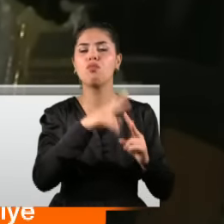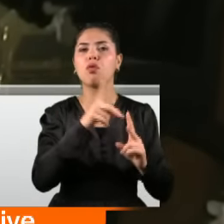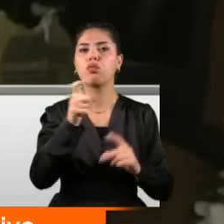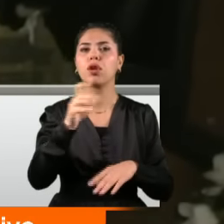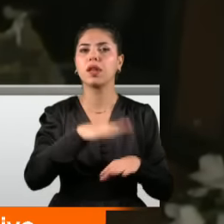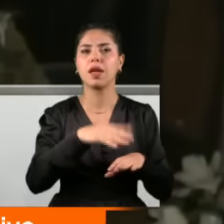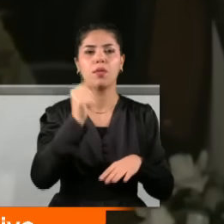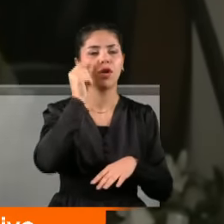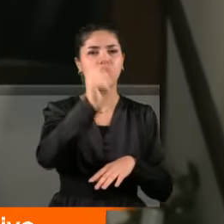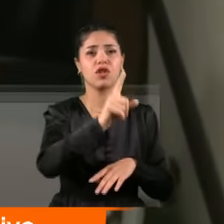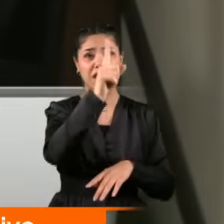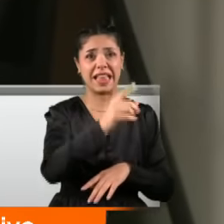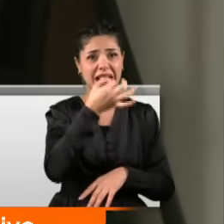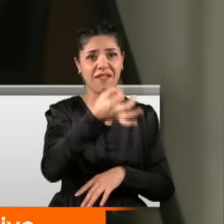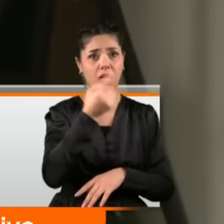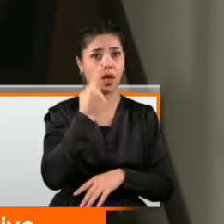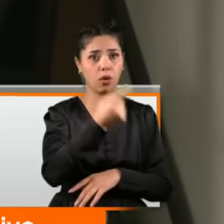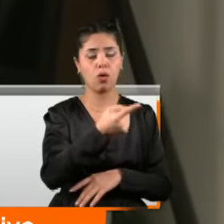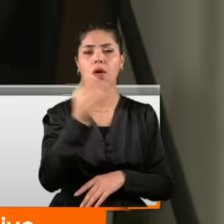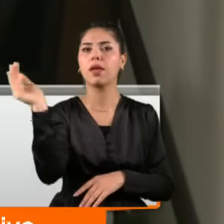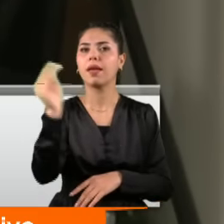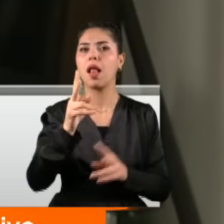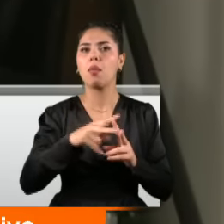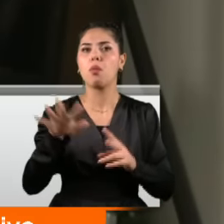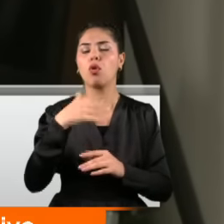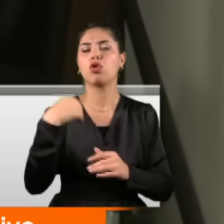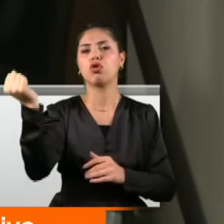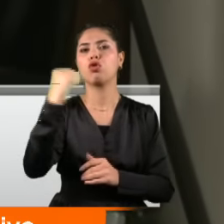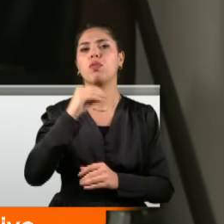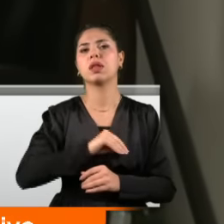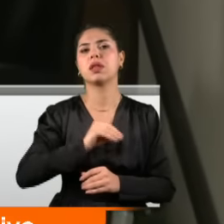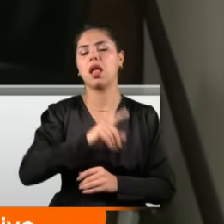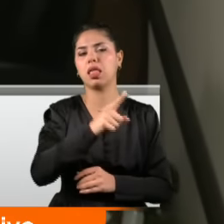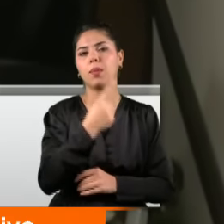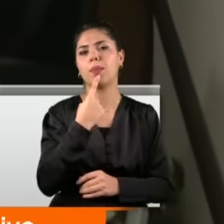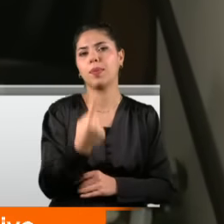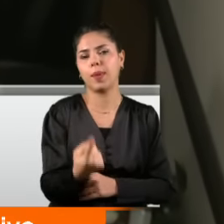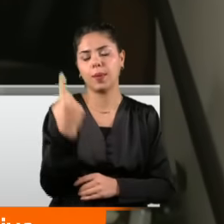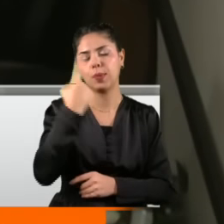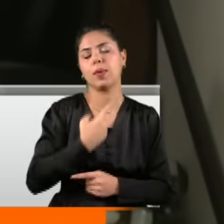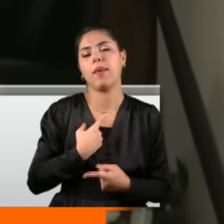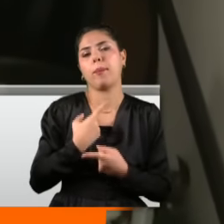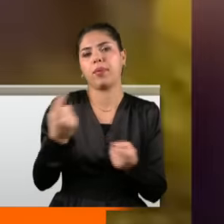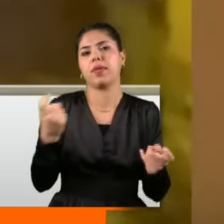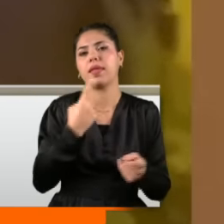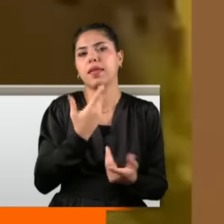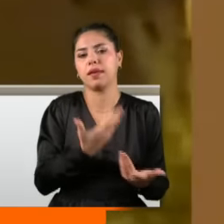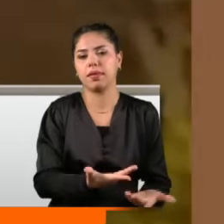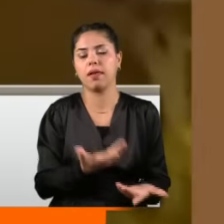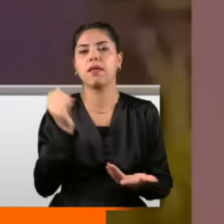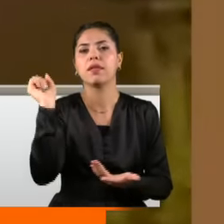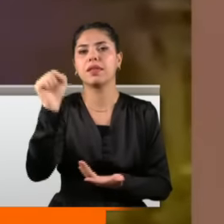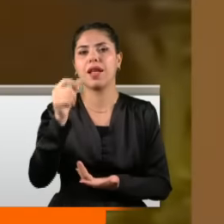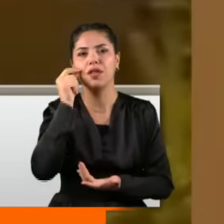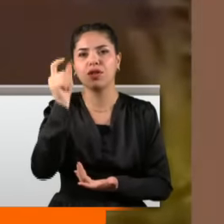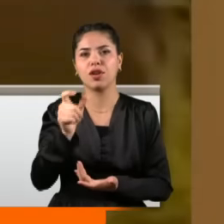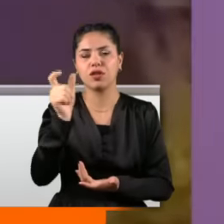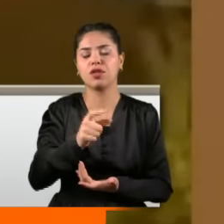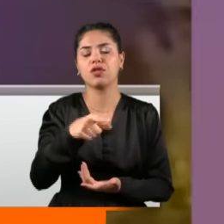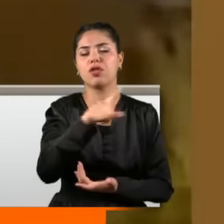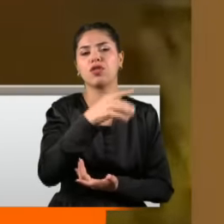kişi ilk ifadesinde gelen polisleri husumetlilerin olduğunu zannettiği için ateş ettiğini belirtti. Saldırganlar